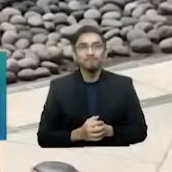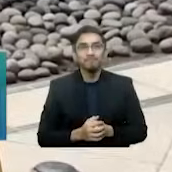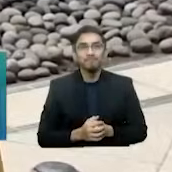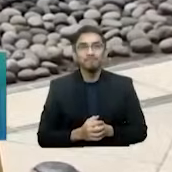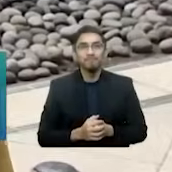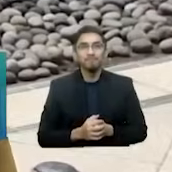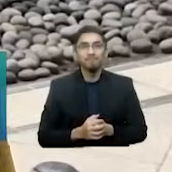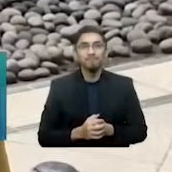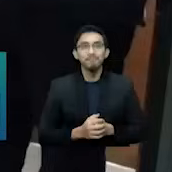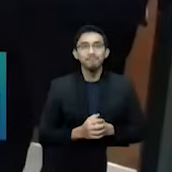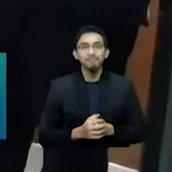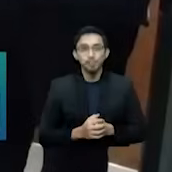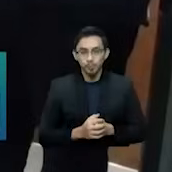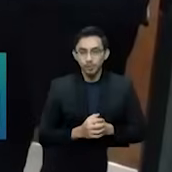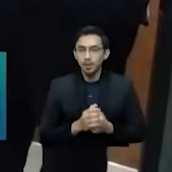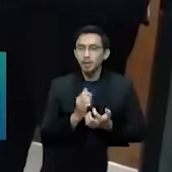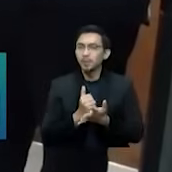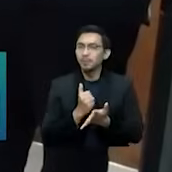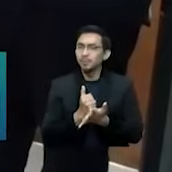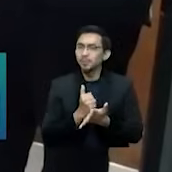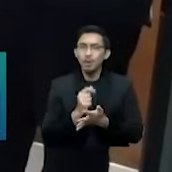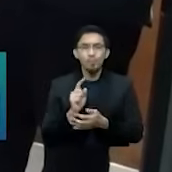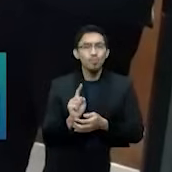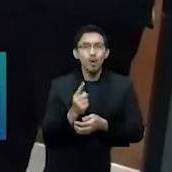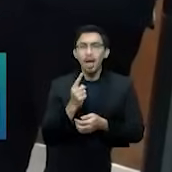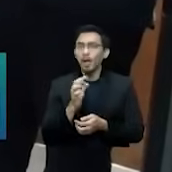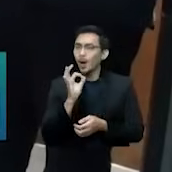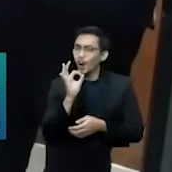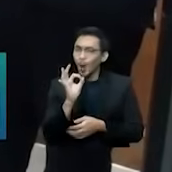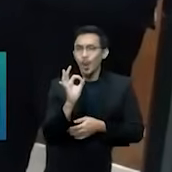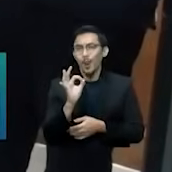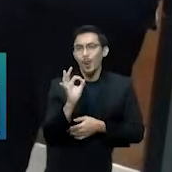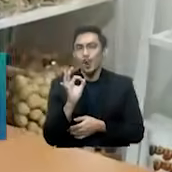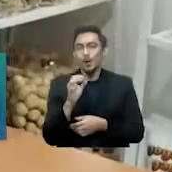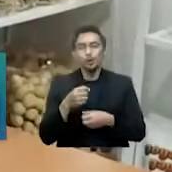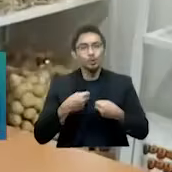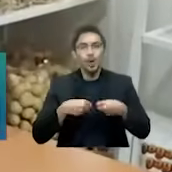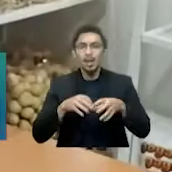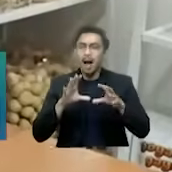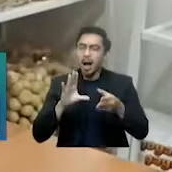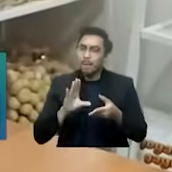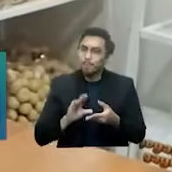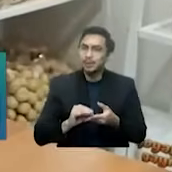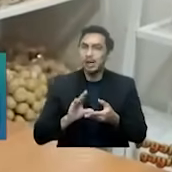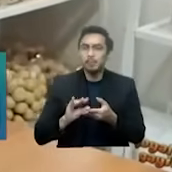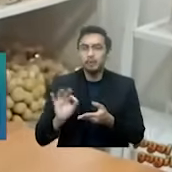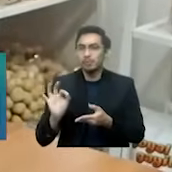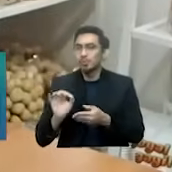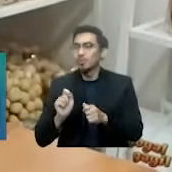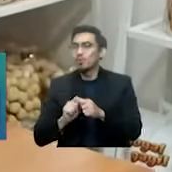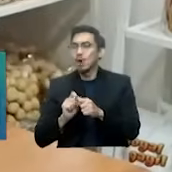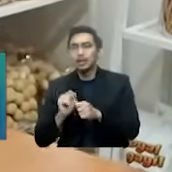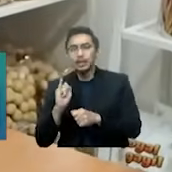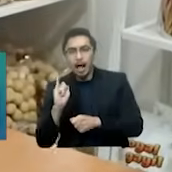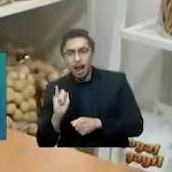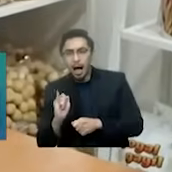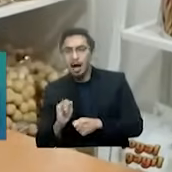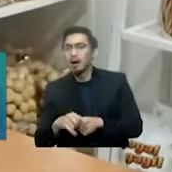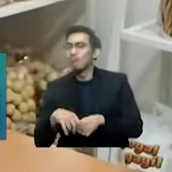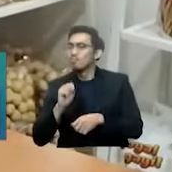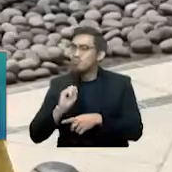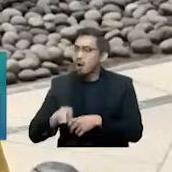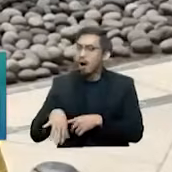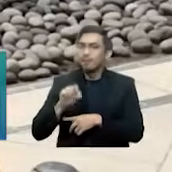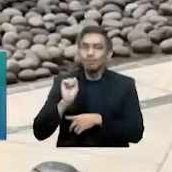Itu benar-benar dari nol, yang barangnya nggak laku, yang barangnya salah produksi, dibuang. Tapi apapun itu aku